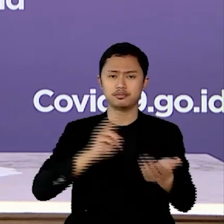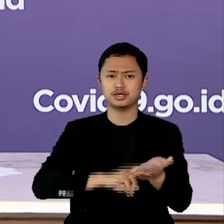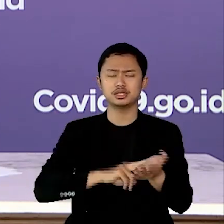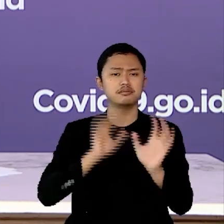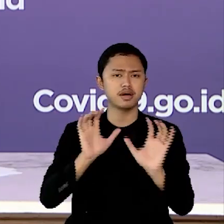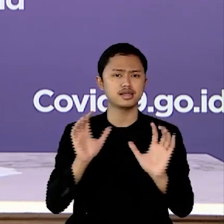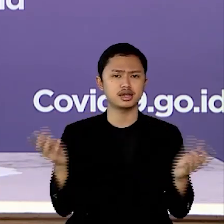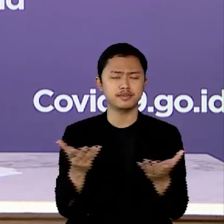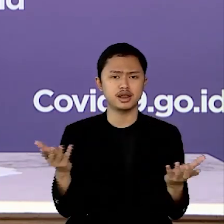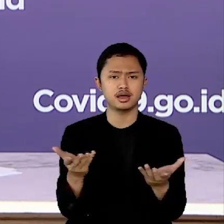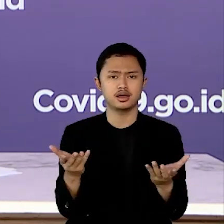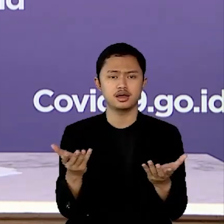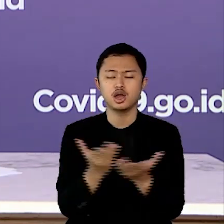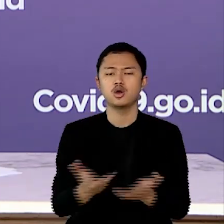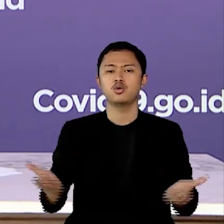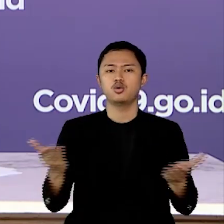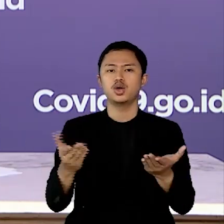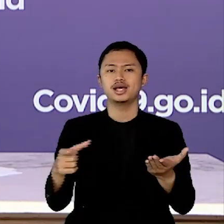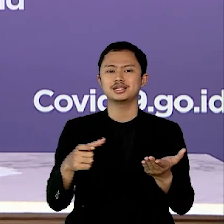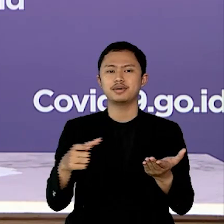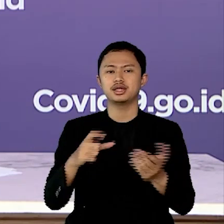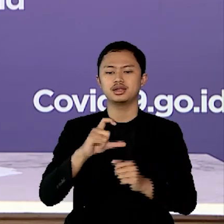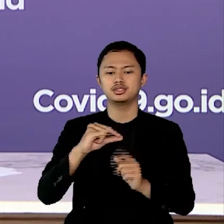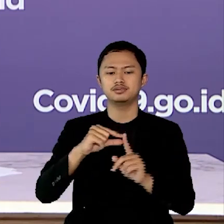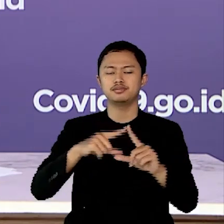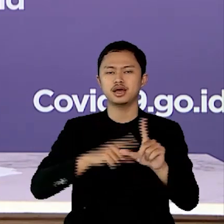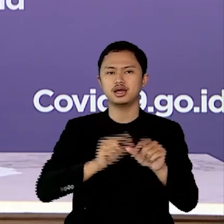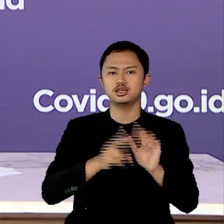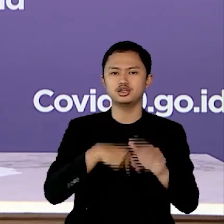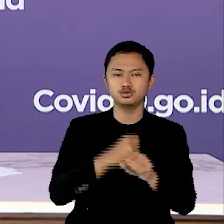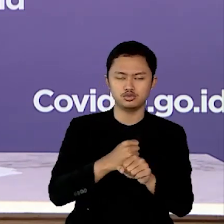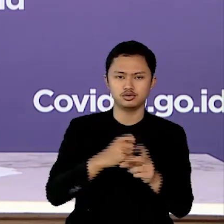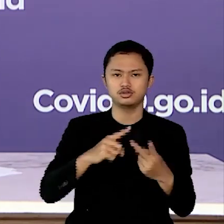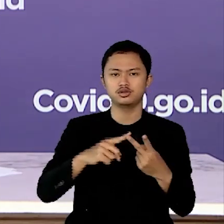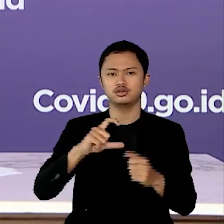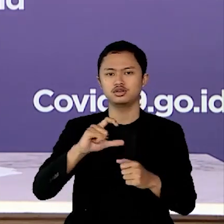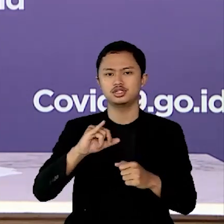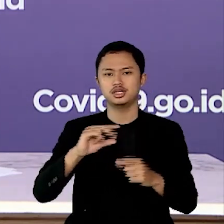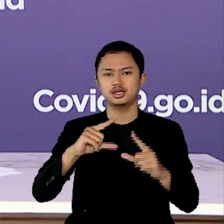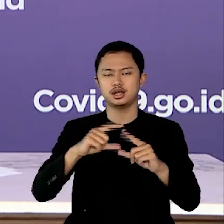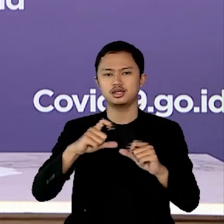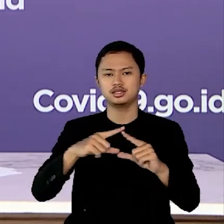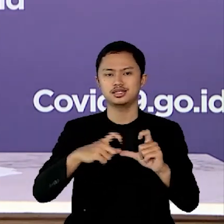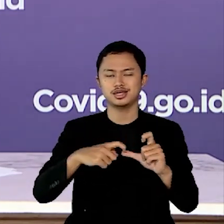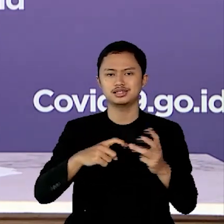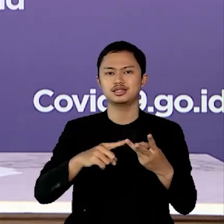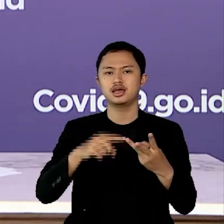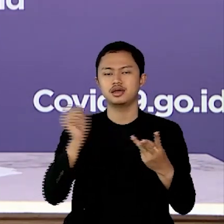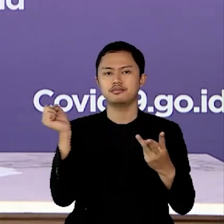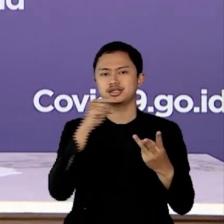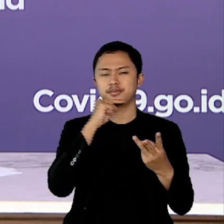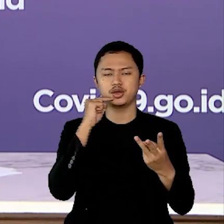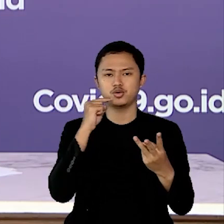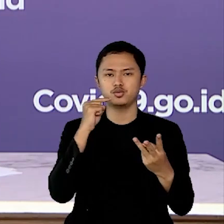didominasi dari wilayah Kecamatan Cipayung Kecamatan Ciracas dan Kecamatan Pasar